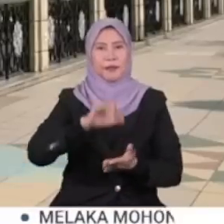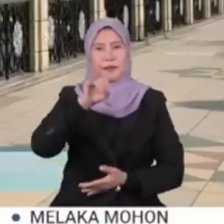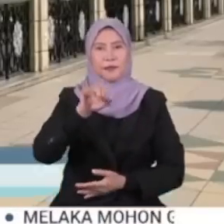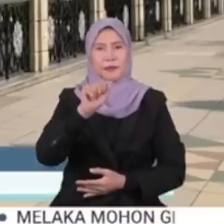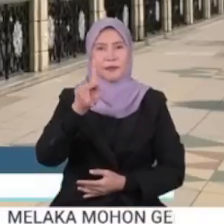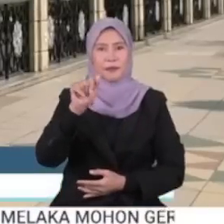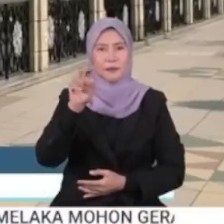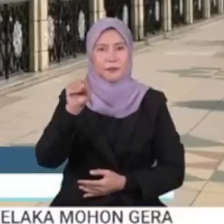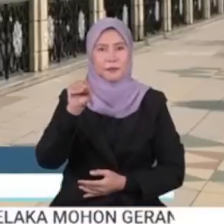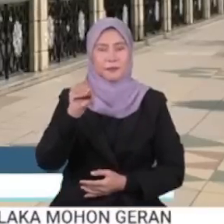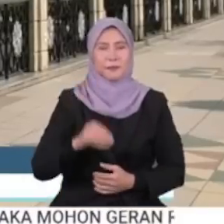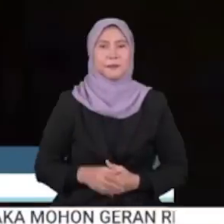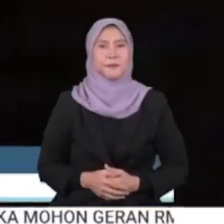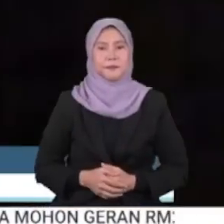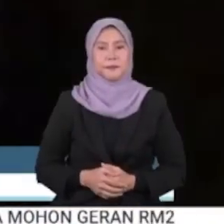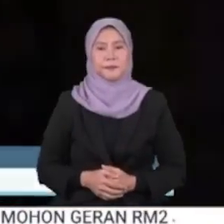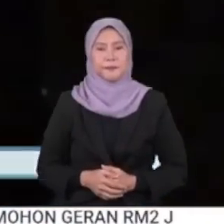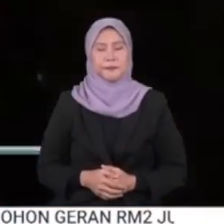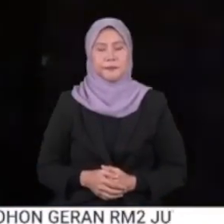untuk RTM.